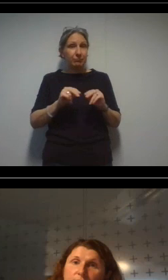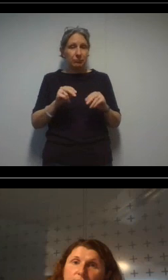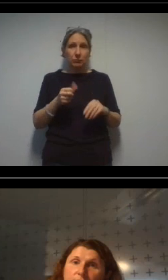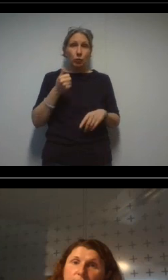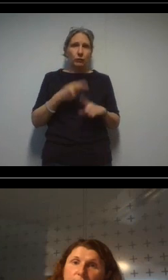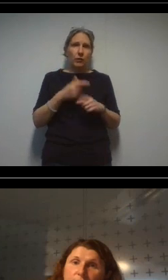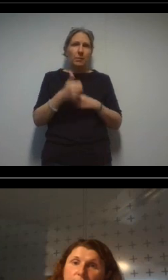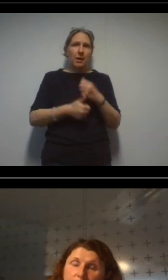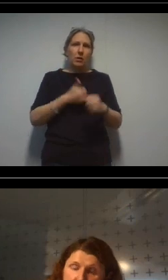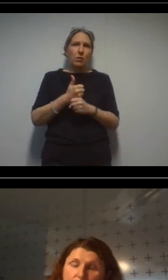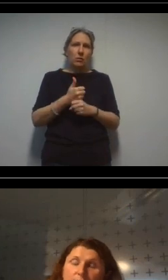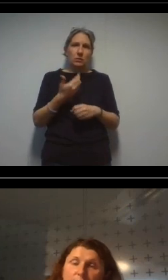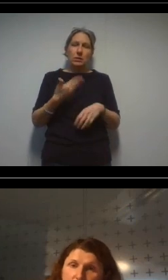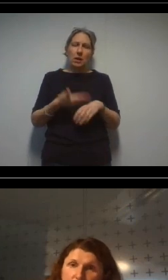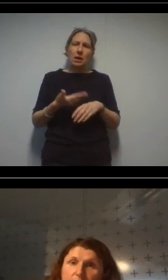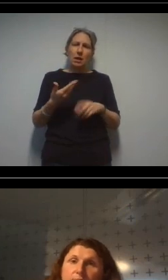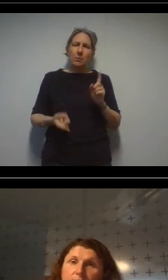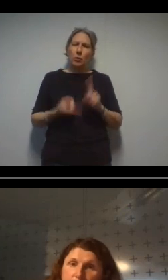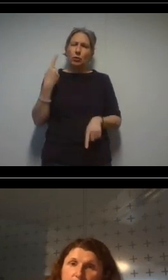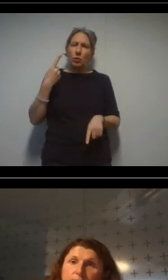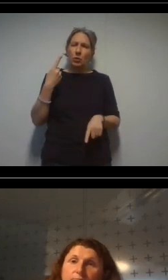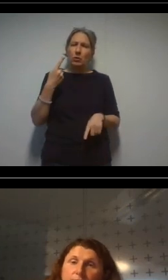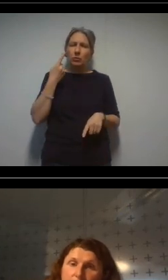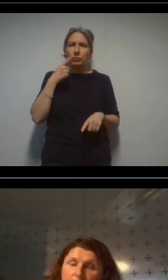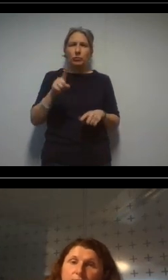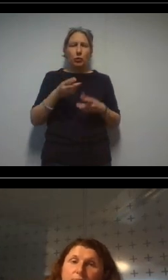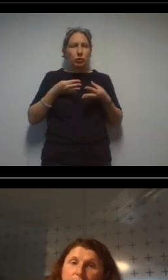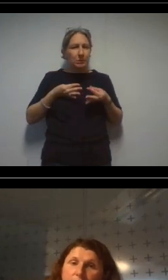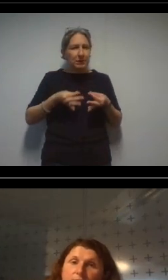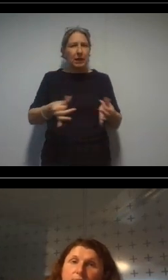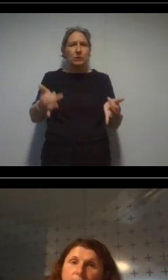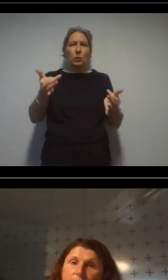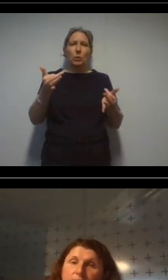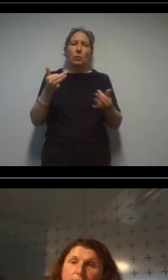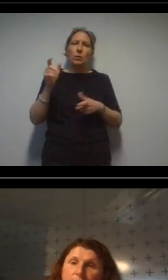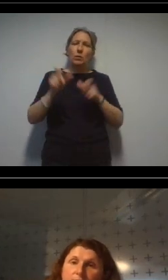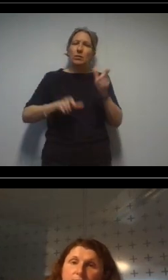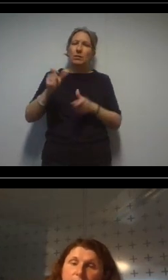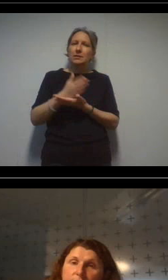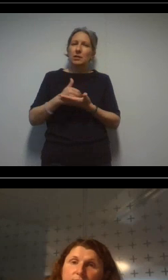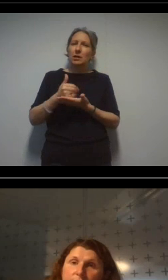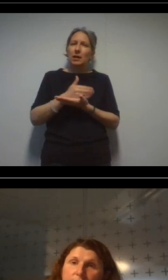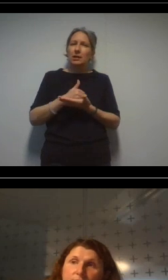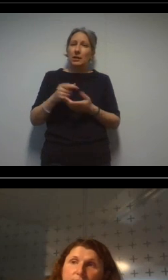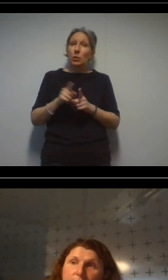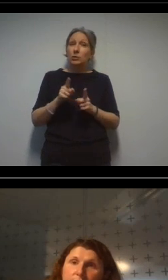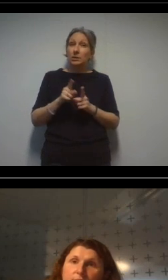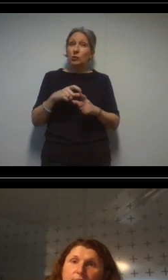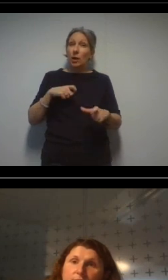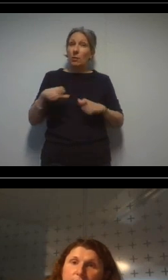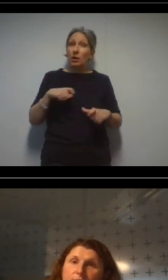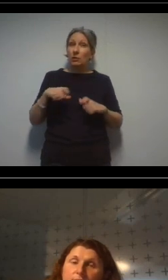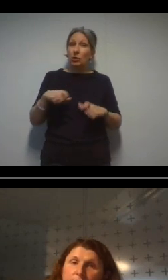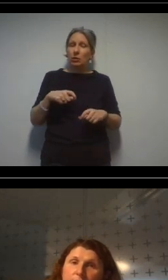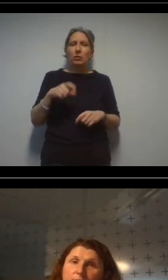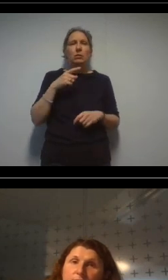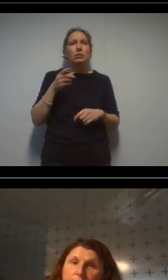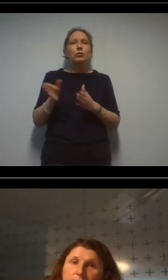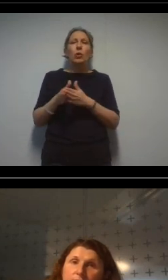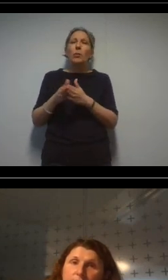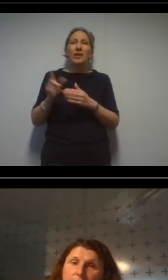impact important pour sensibiliser vos collaborateurs parce que, comme je vous le disais, on ne vous demande pas d'être des spécialistes du handicap,